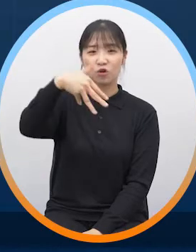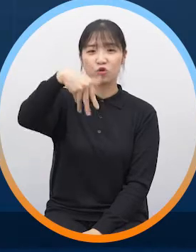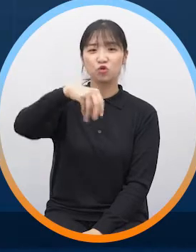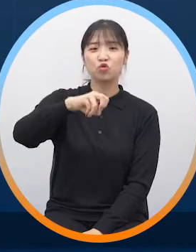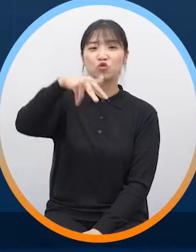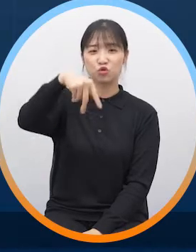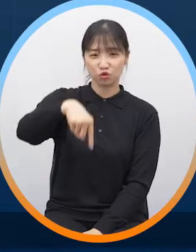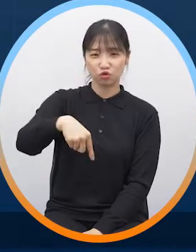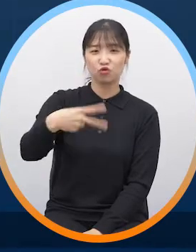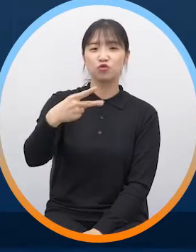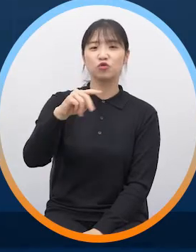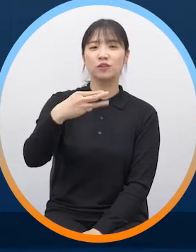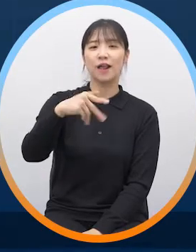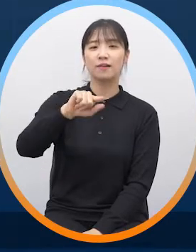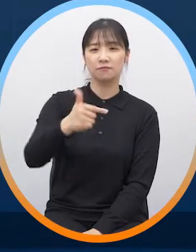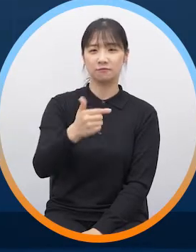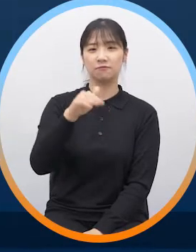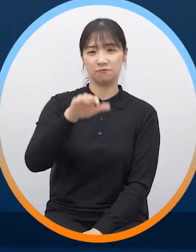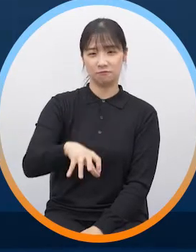달천에서 태어나십니다.